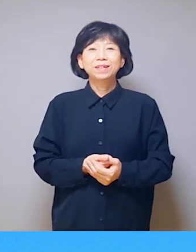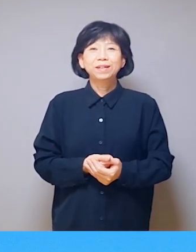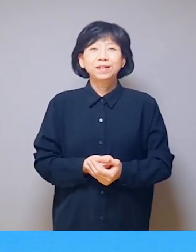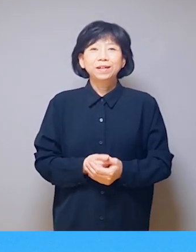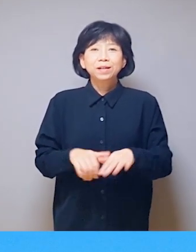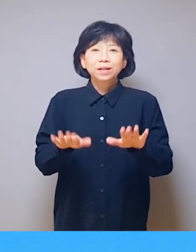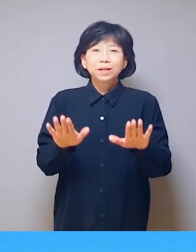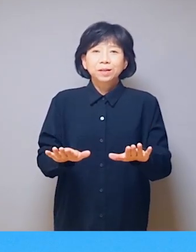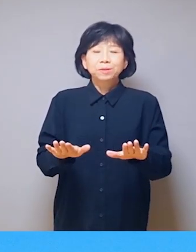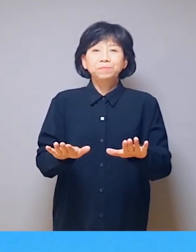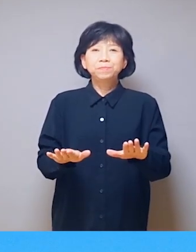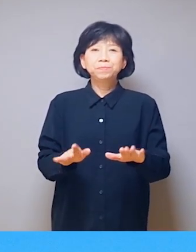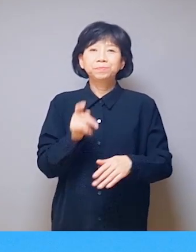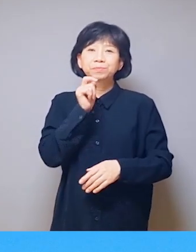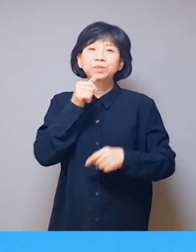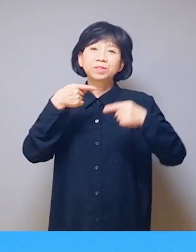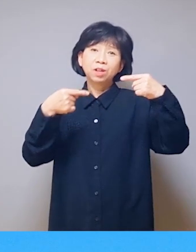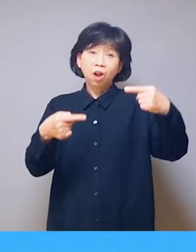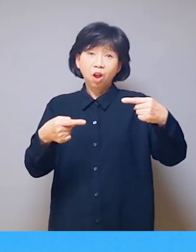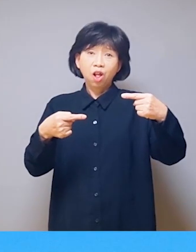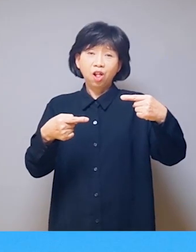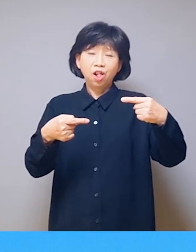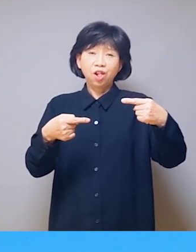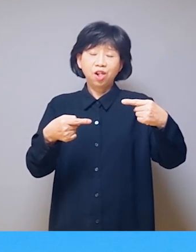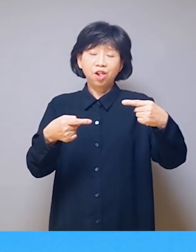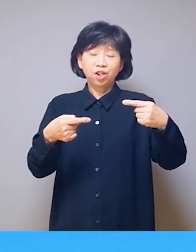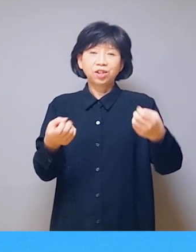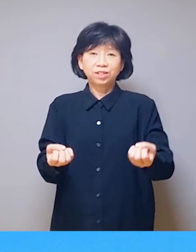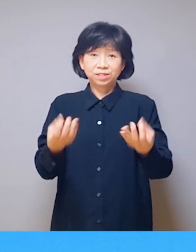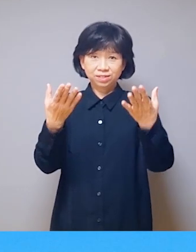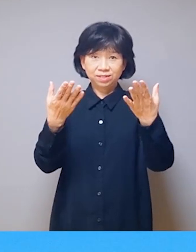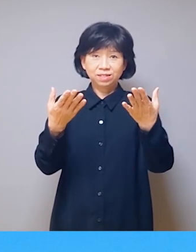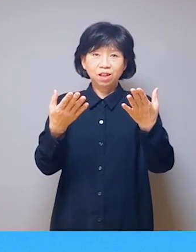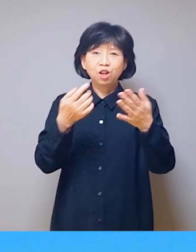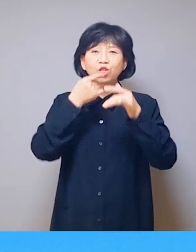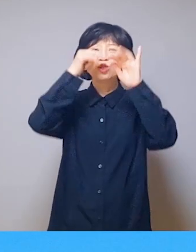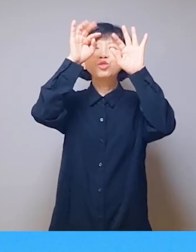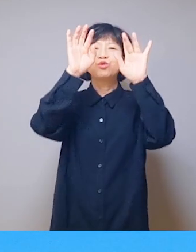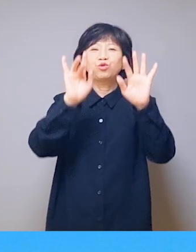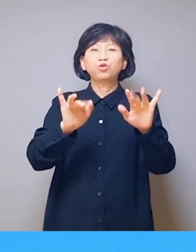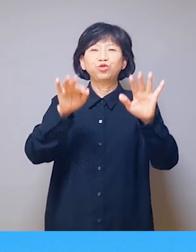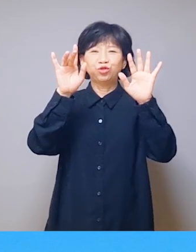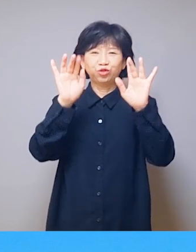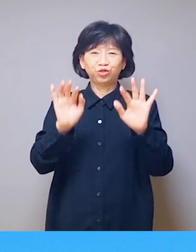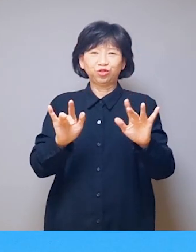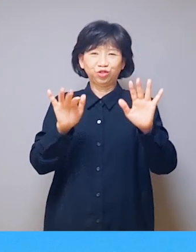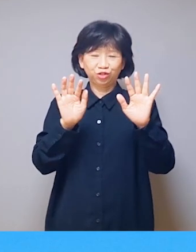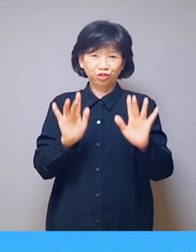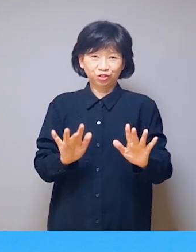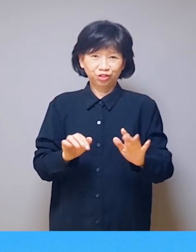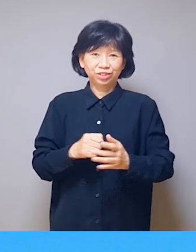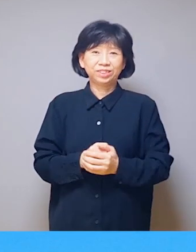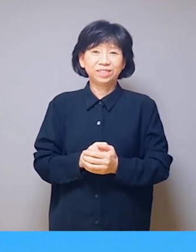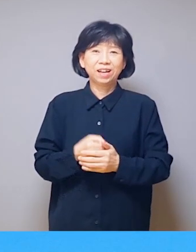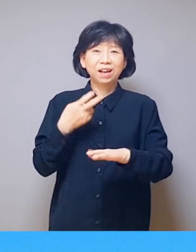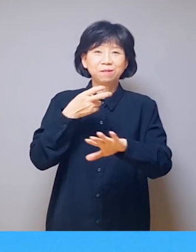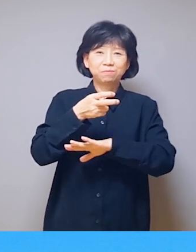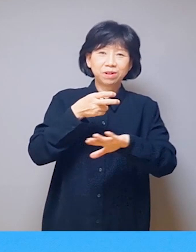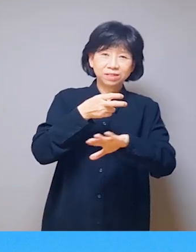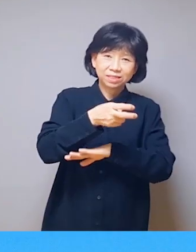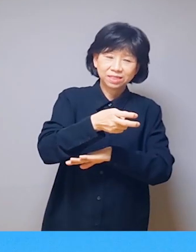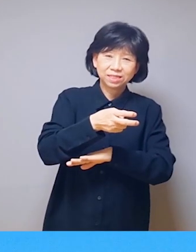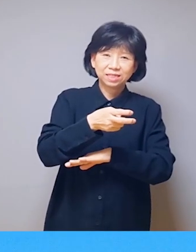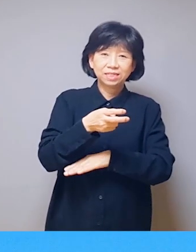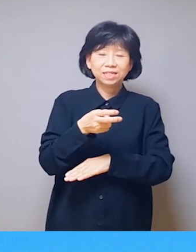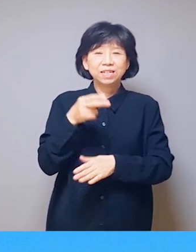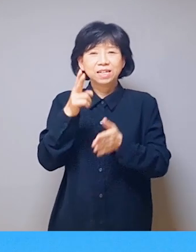네, 이번에 설명절에 눈이 좀 온다고 하지요. 네, 눈이 좀 온다고 하는데 우리 버스나 기차 타시는 분들도 아니면